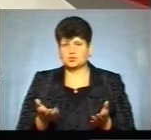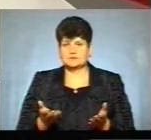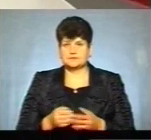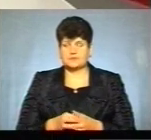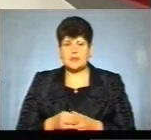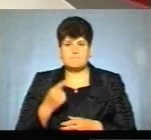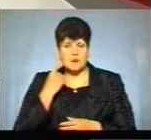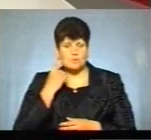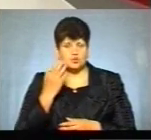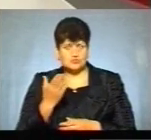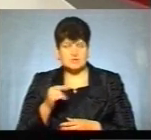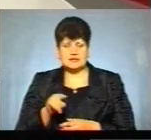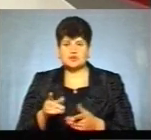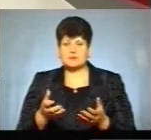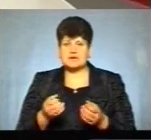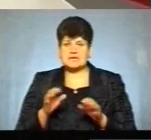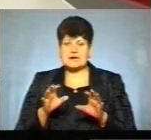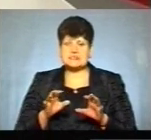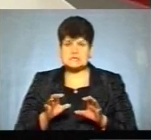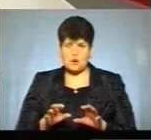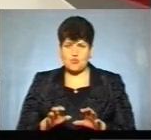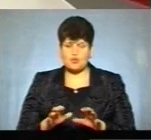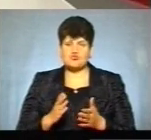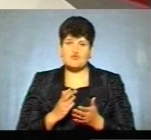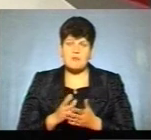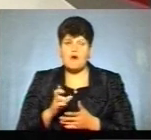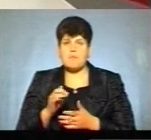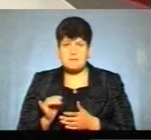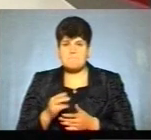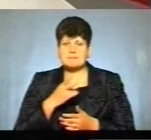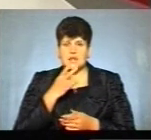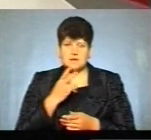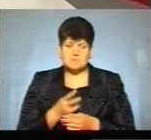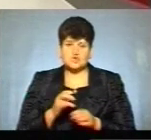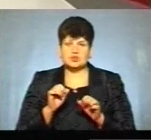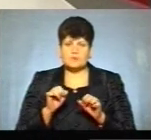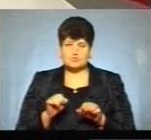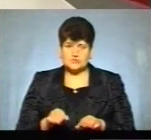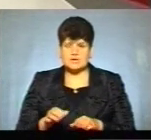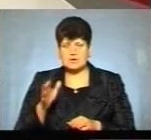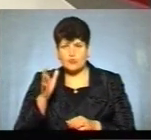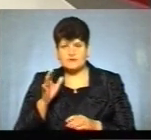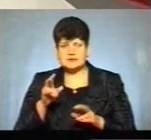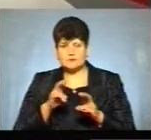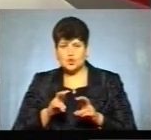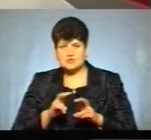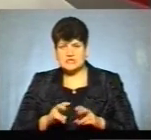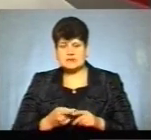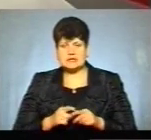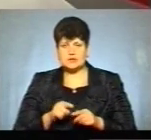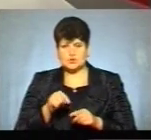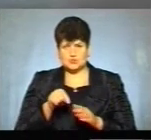Ми почули те, що прийняття закону мав би також передбачити можливість науковцям досліджувати цю речовину